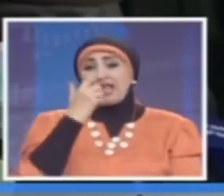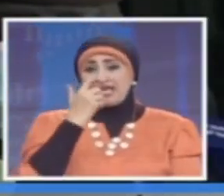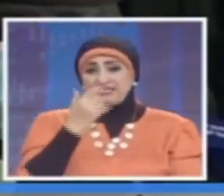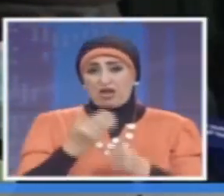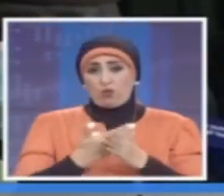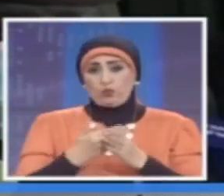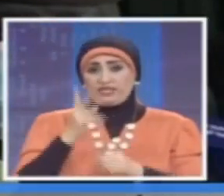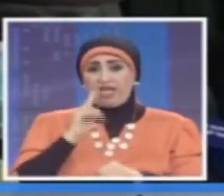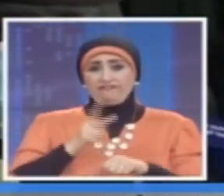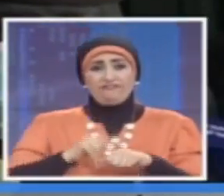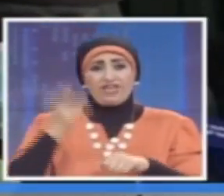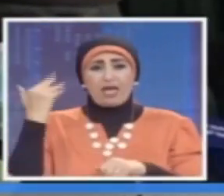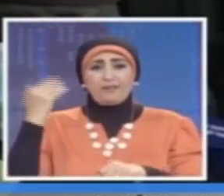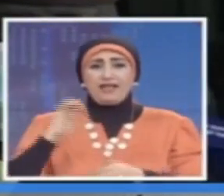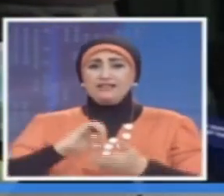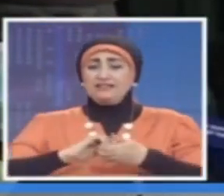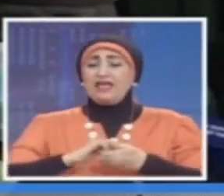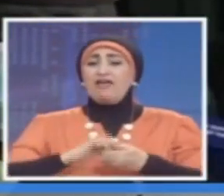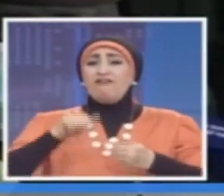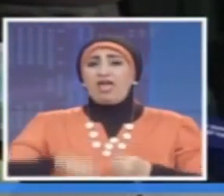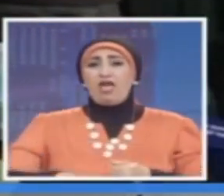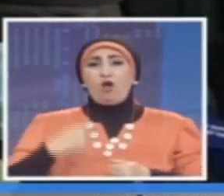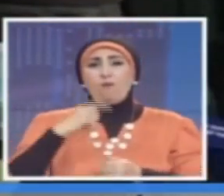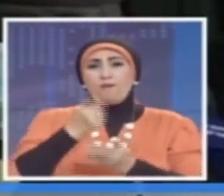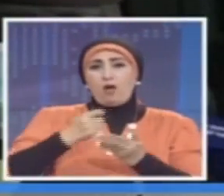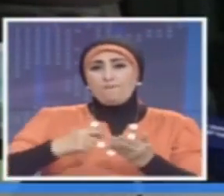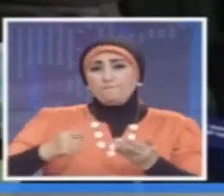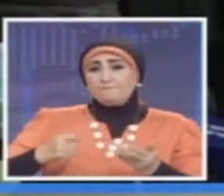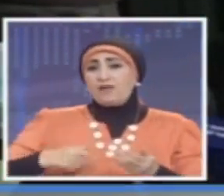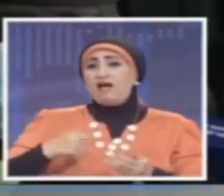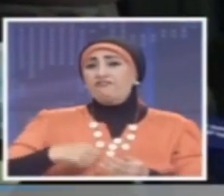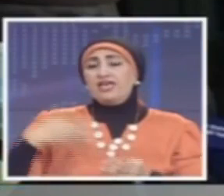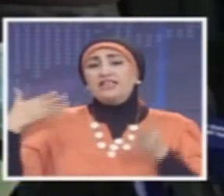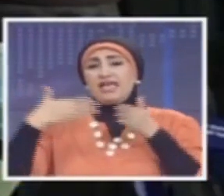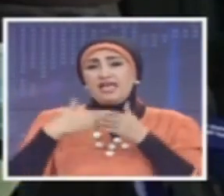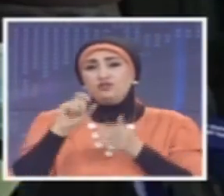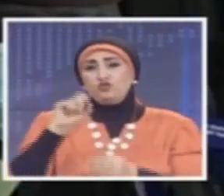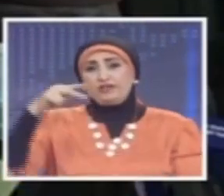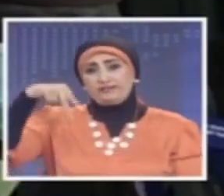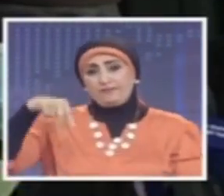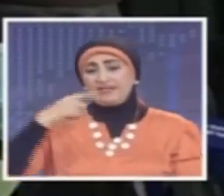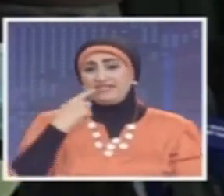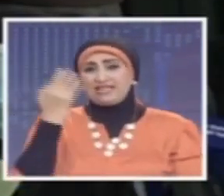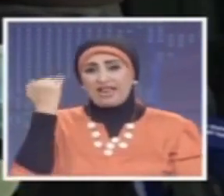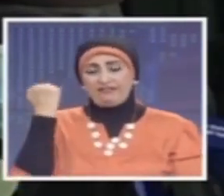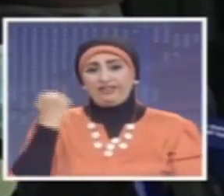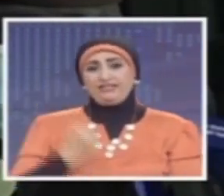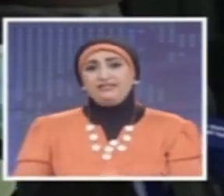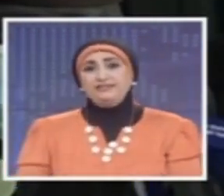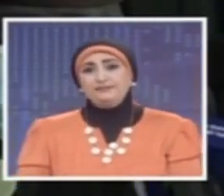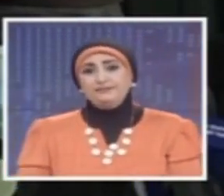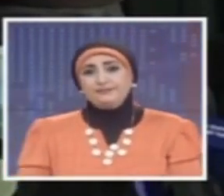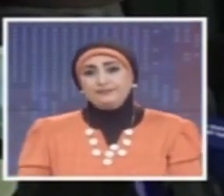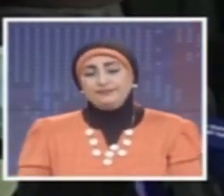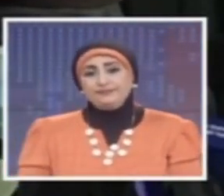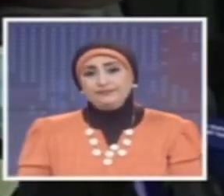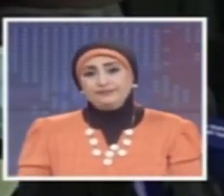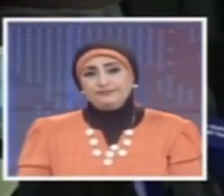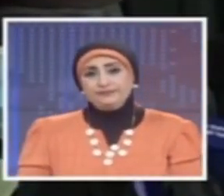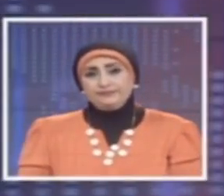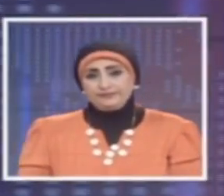أن الجانبين كان قد وقع اتفاقا بالأحرف الأولى في جوبا نهاية أغسطس الماضي.